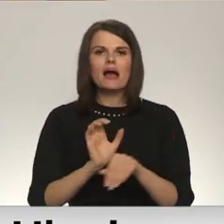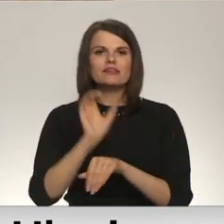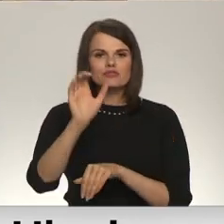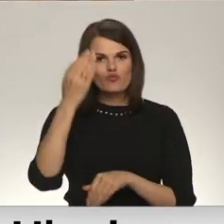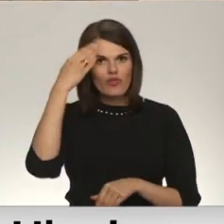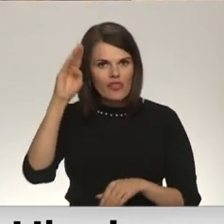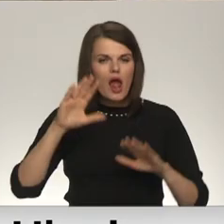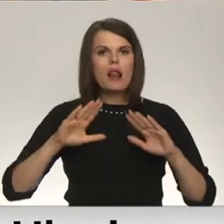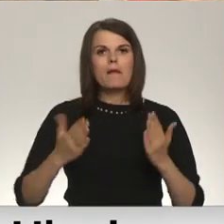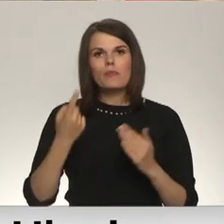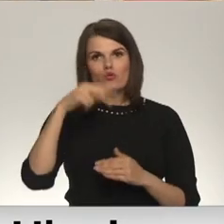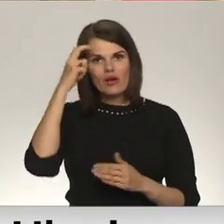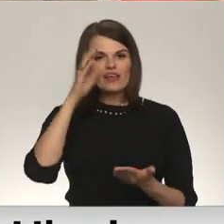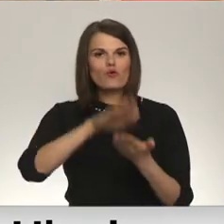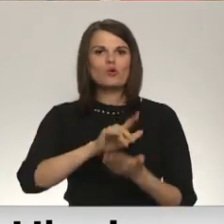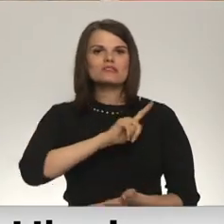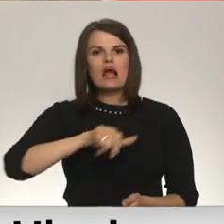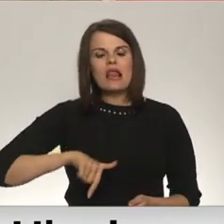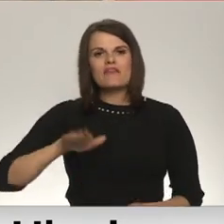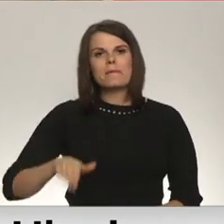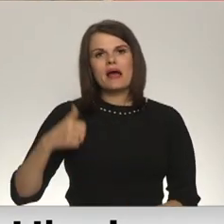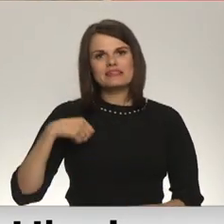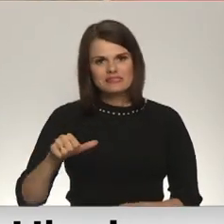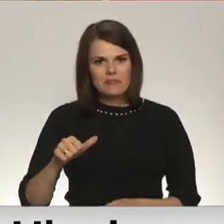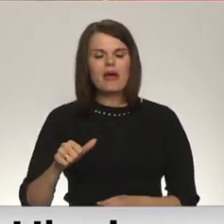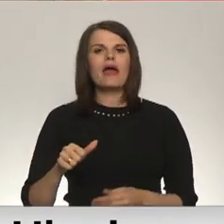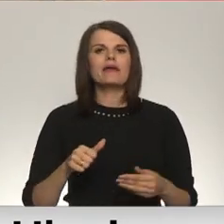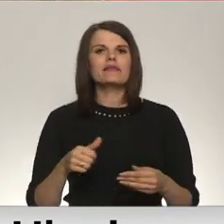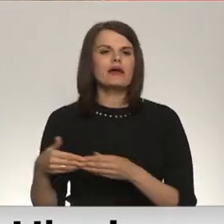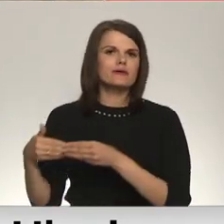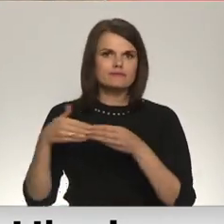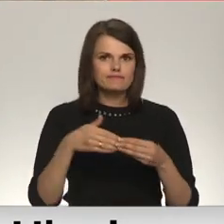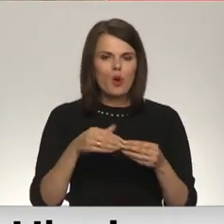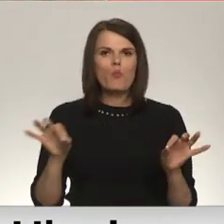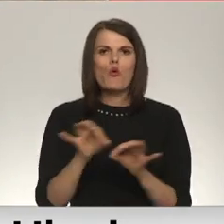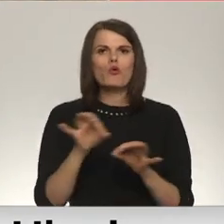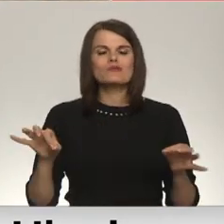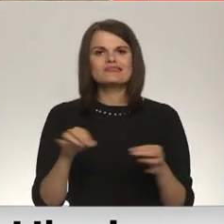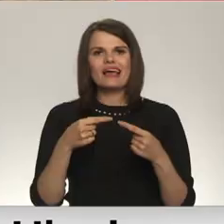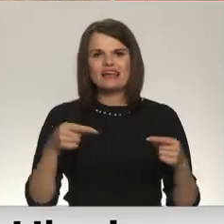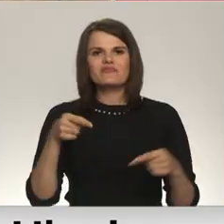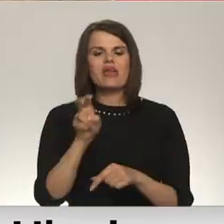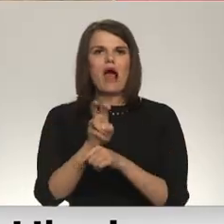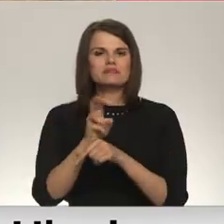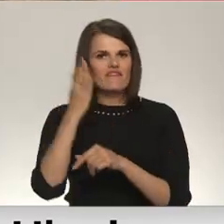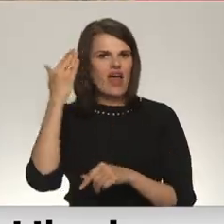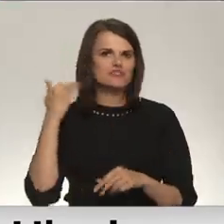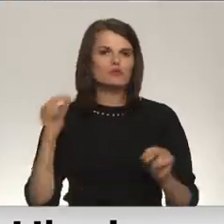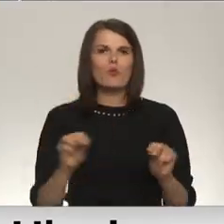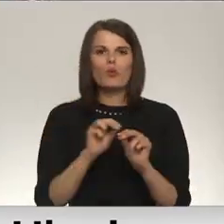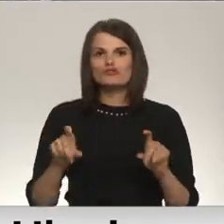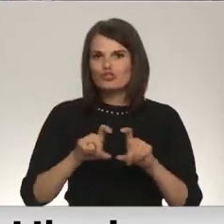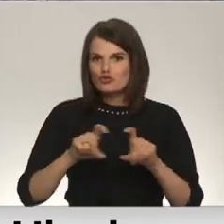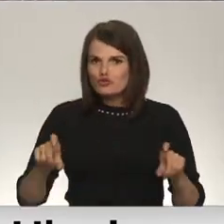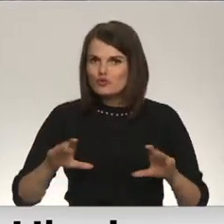dēlam. Bet no Kijivas uz Latviju Igora mazmeitai ceļos mūzikas instruments bandūra, jo viņa apmeklē Ventspils mūzikas skolu.